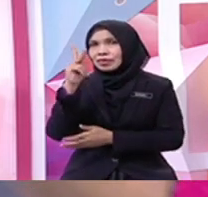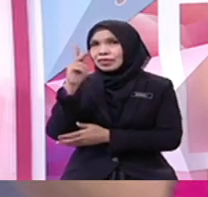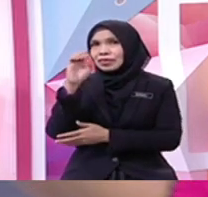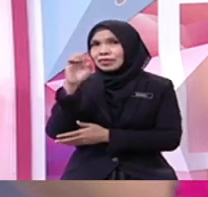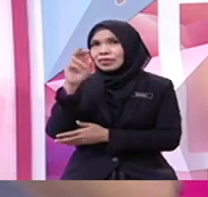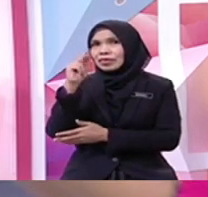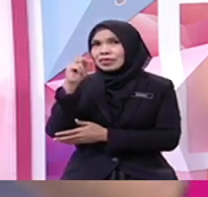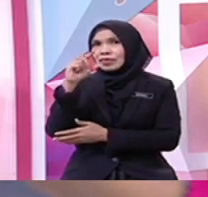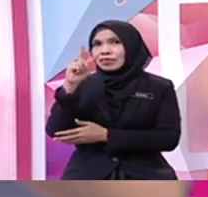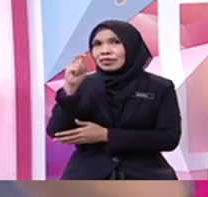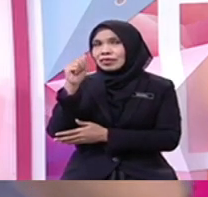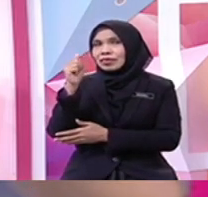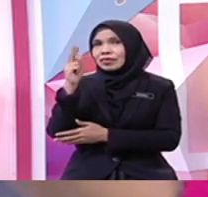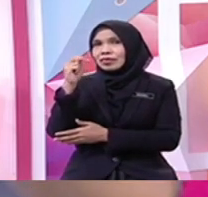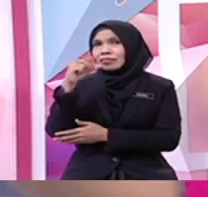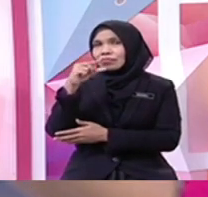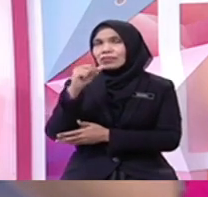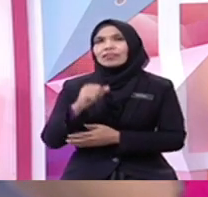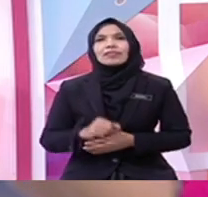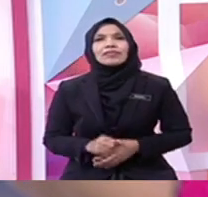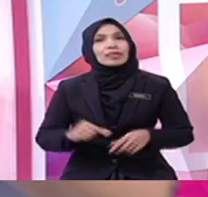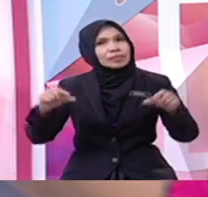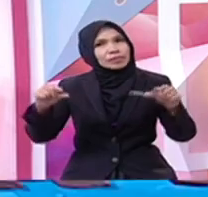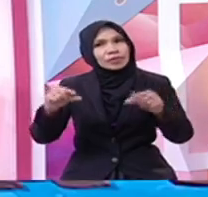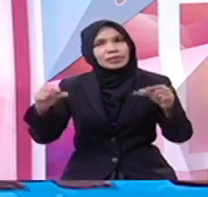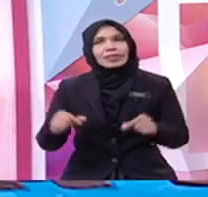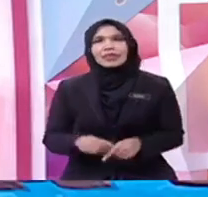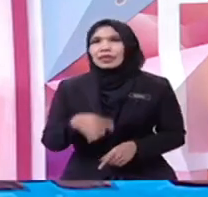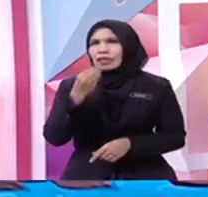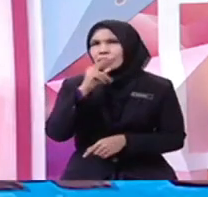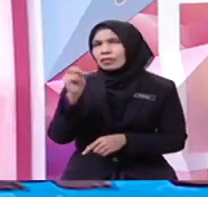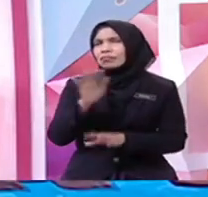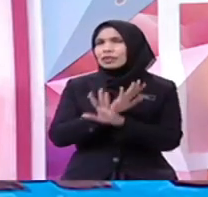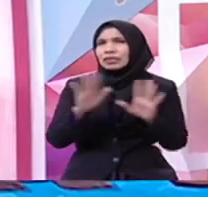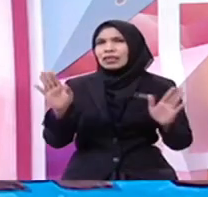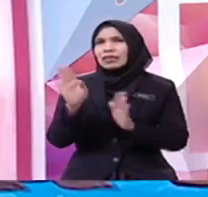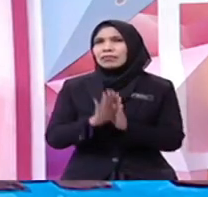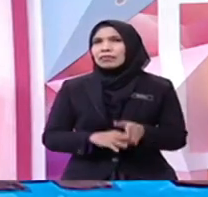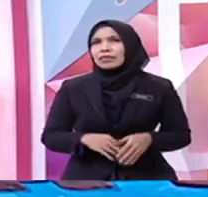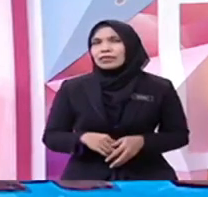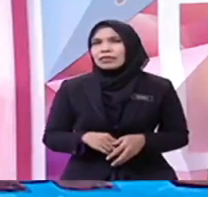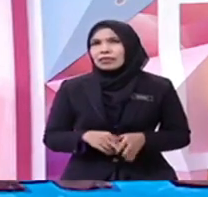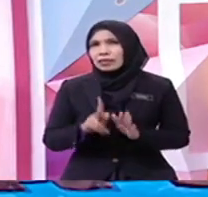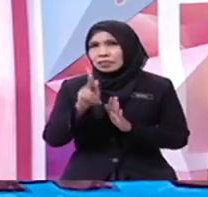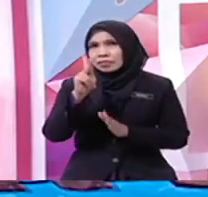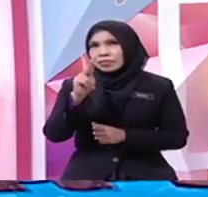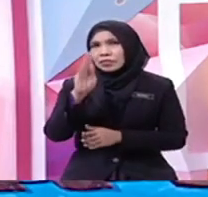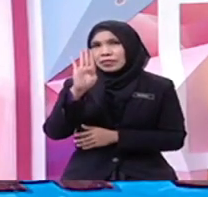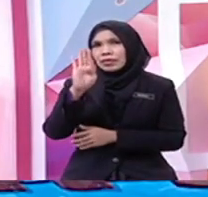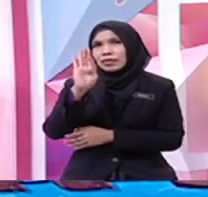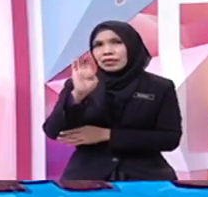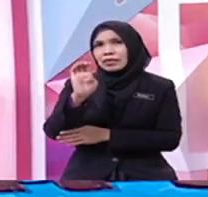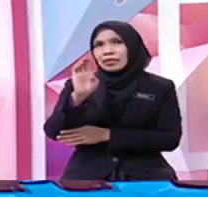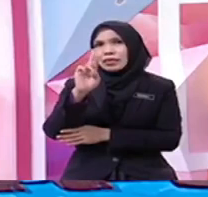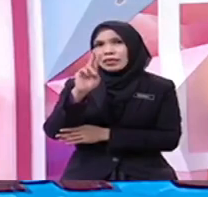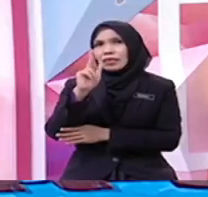tetap berkhasiat nih makanan tidak bahasa tidak berkhasiat dekat sana Mira ya oke oke oke